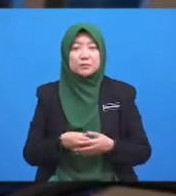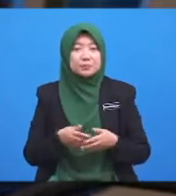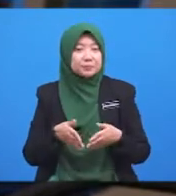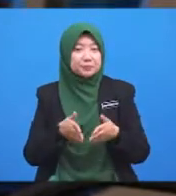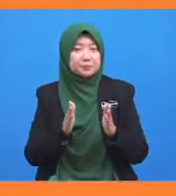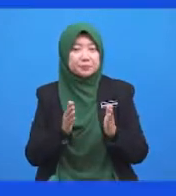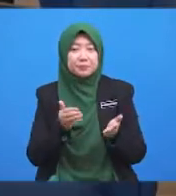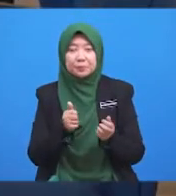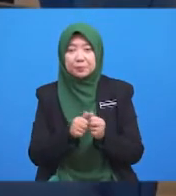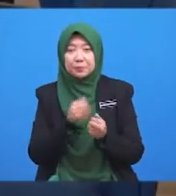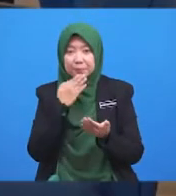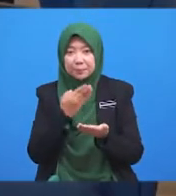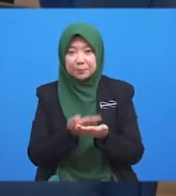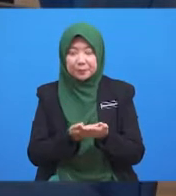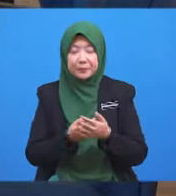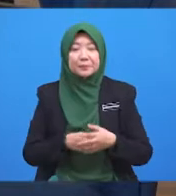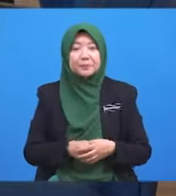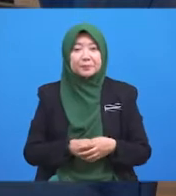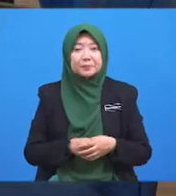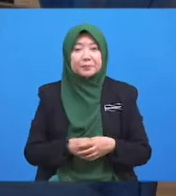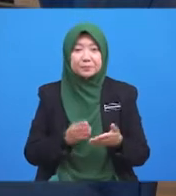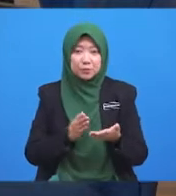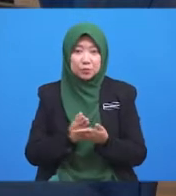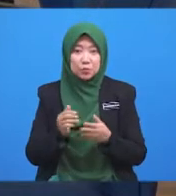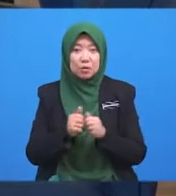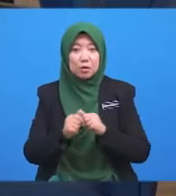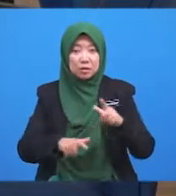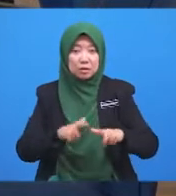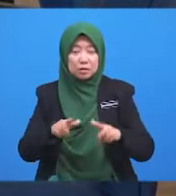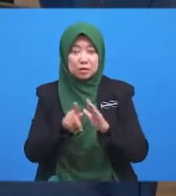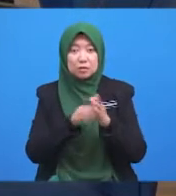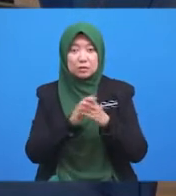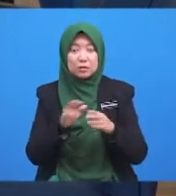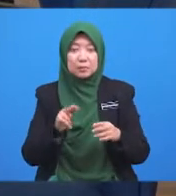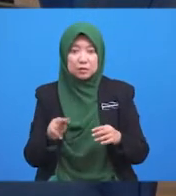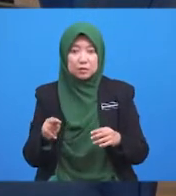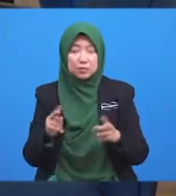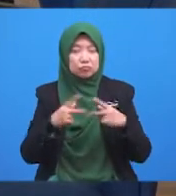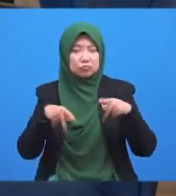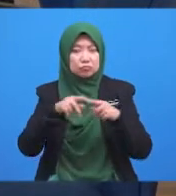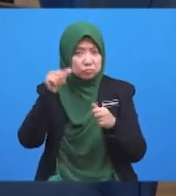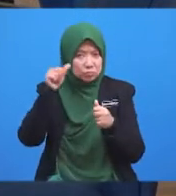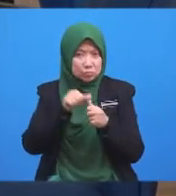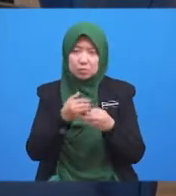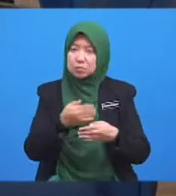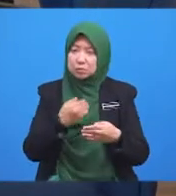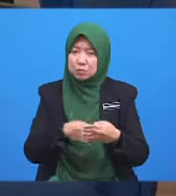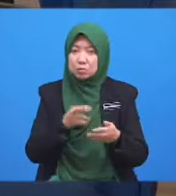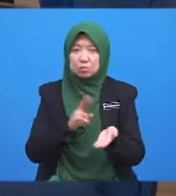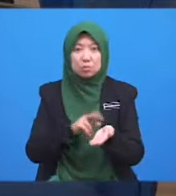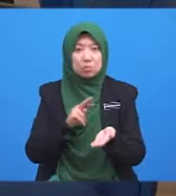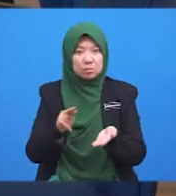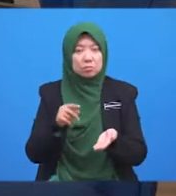lancar. Okey, kita teruskan lagi dengan langkah keselamatan. Perlu diingatkan sebelum rawatan